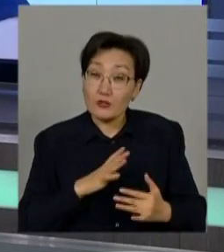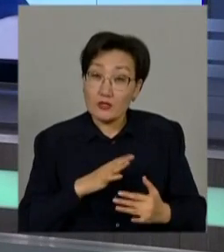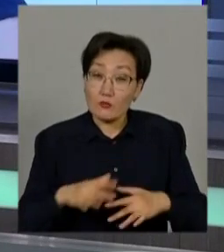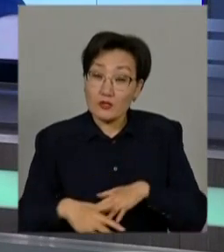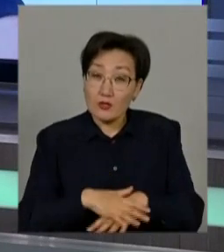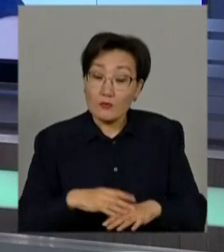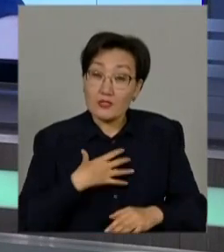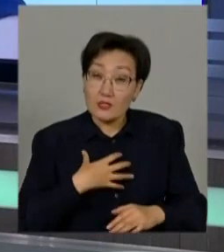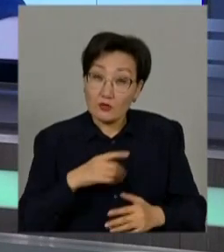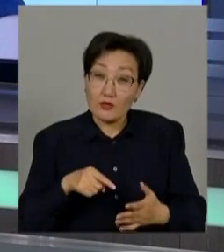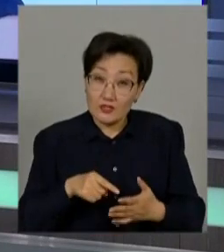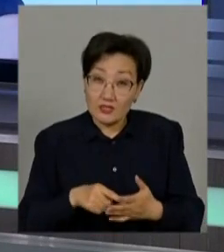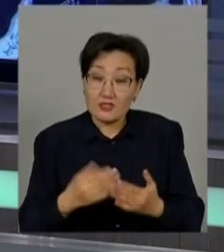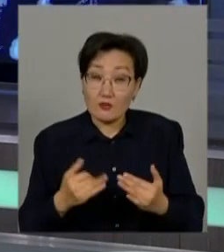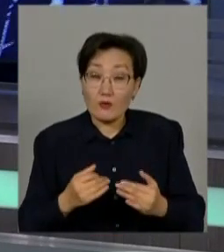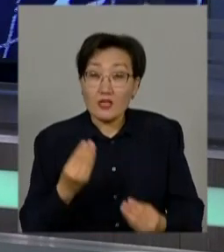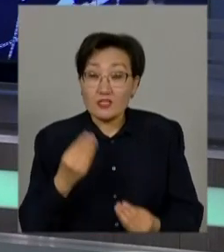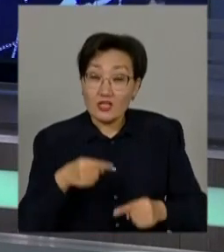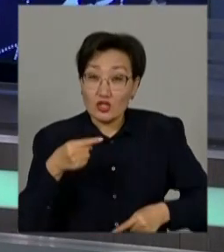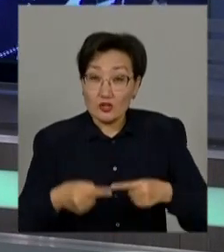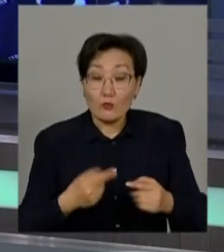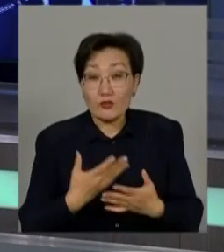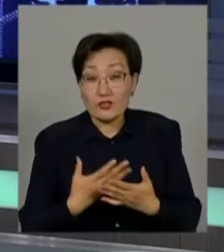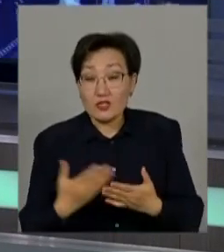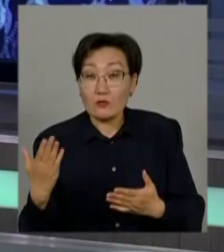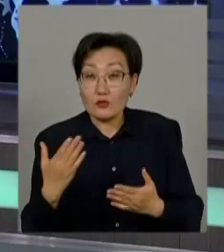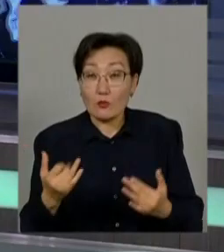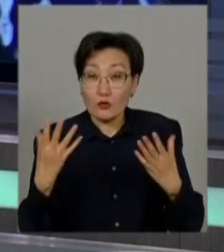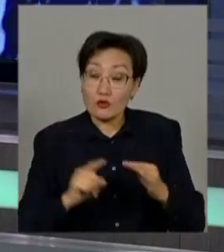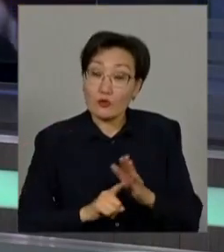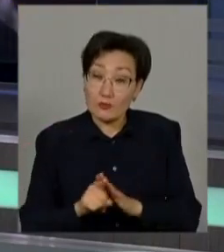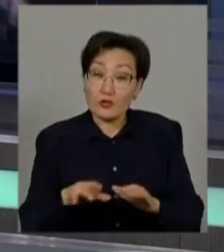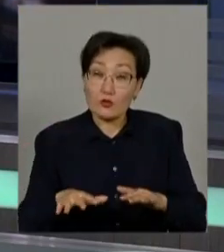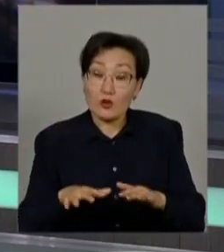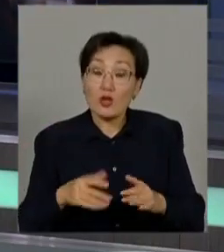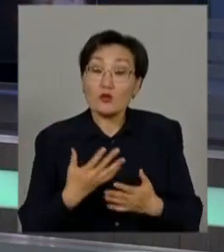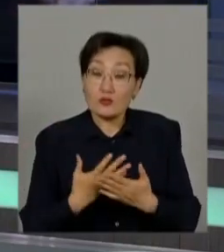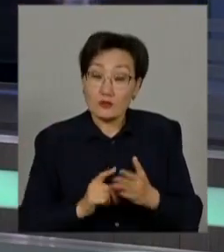Қоғамдағы өзекті мәселелерді әзіл қалжыңмен жеткізген сериал бүгіннен бастап көрсетіледі.